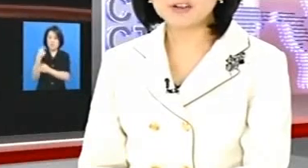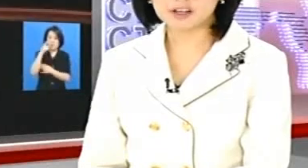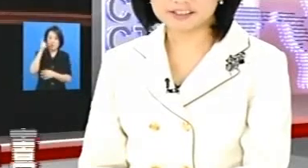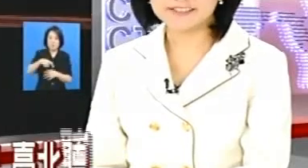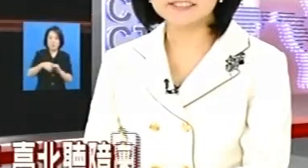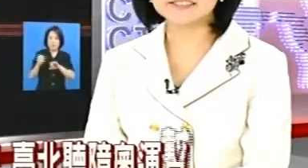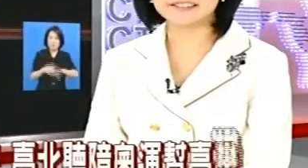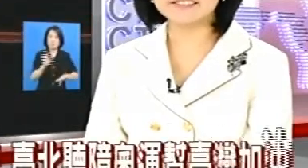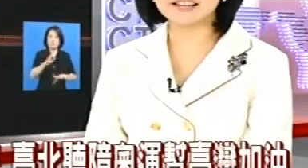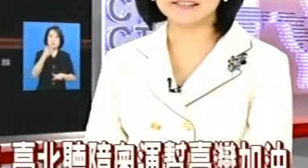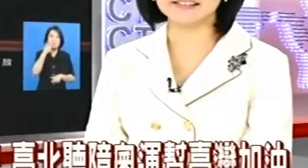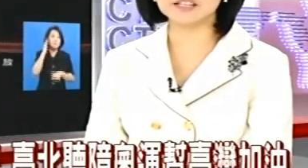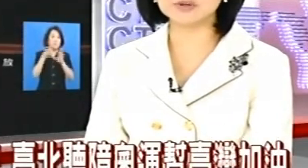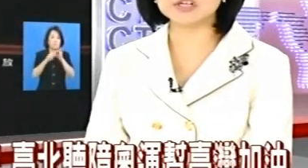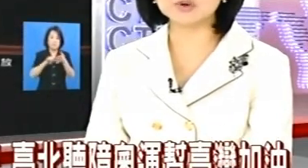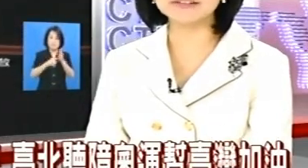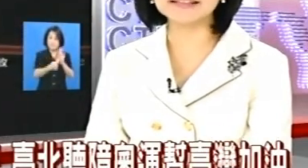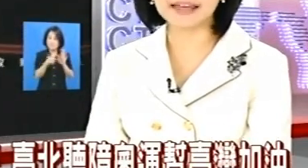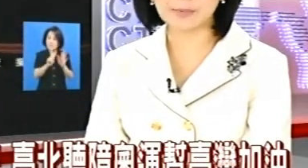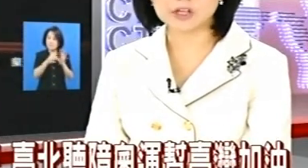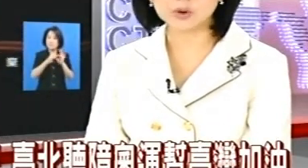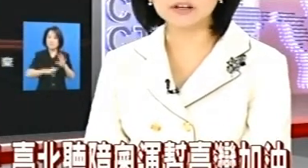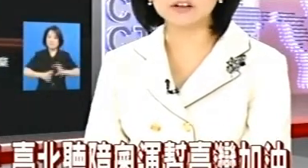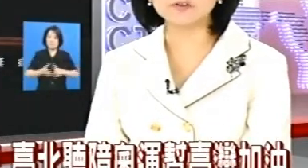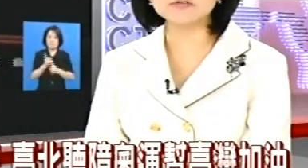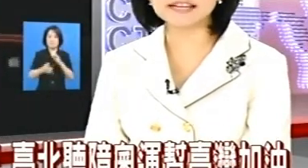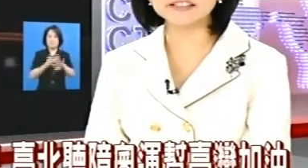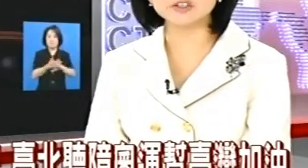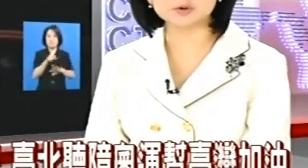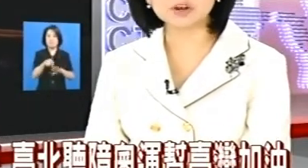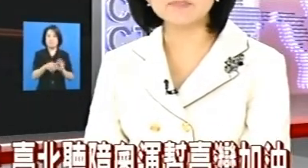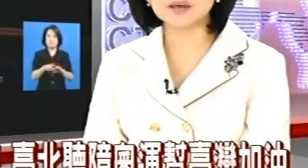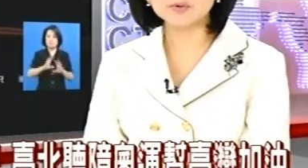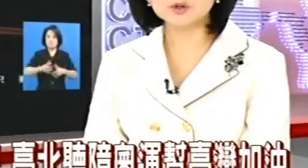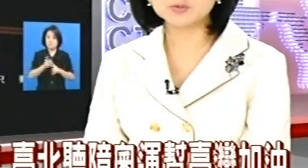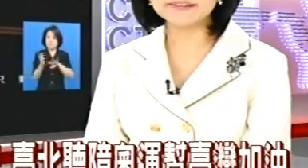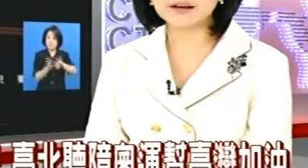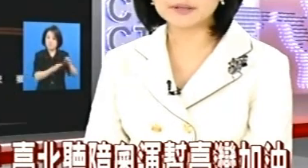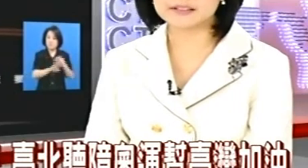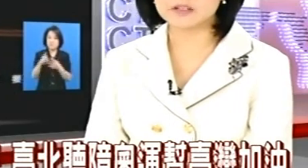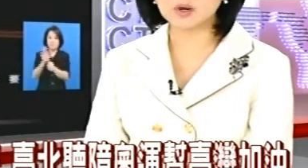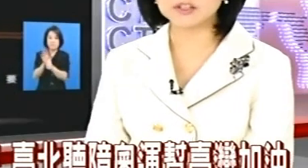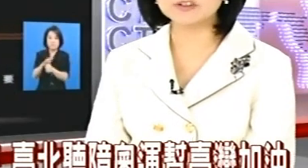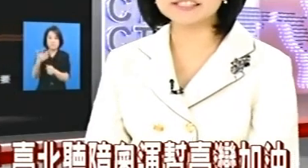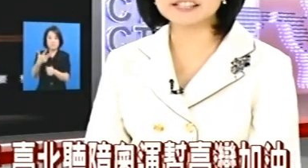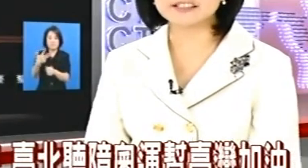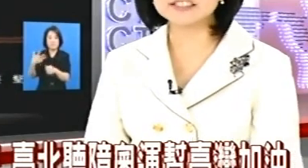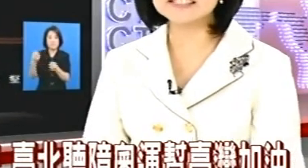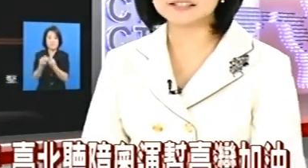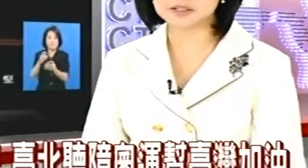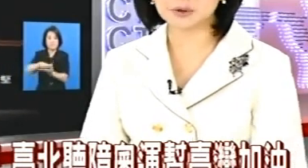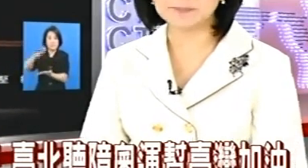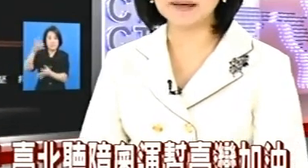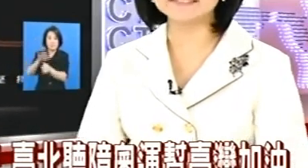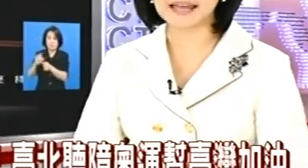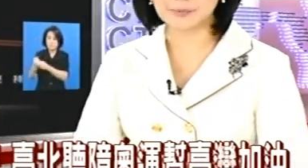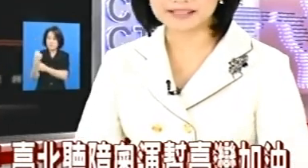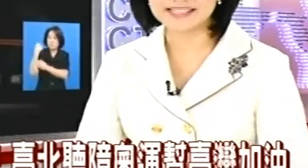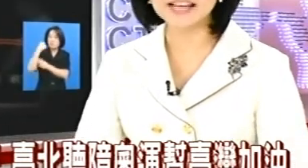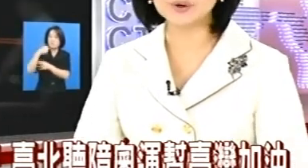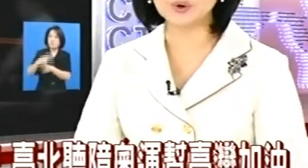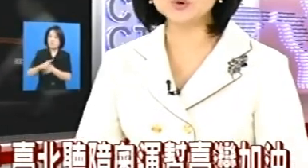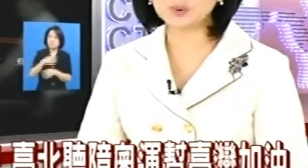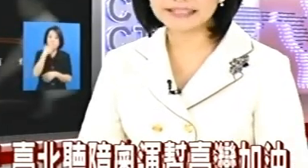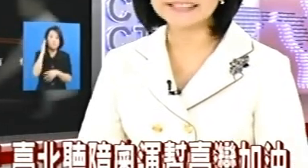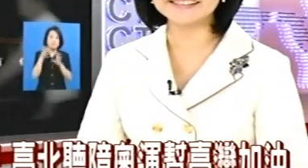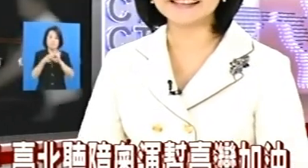到九月五号就要正式登场了。虽然说南台湾受到了风灾的重创，不过主办单位也希望能够借着这次的机会帮台湾